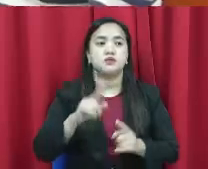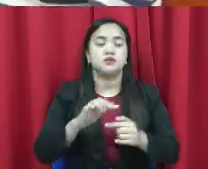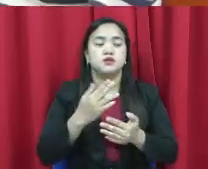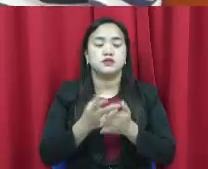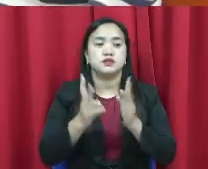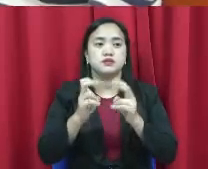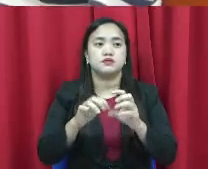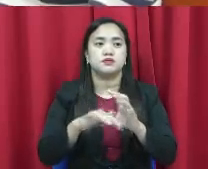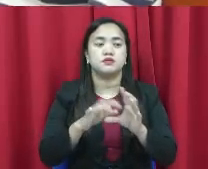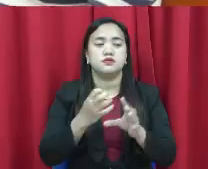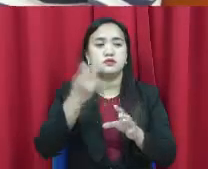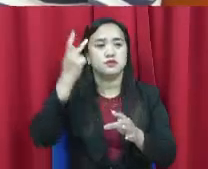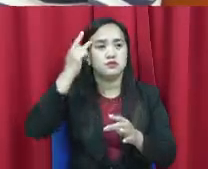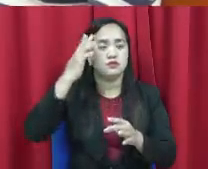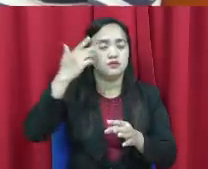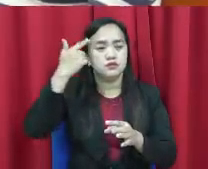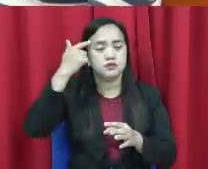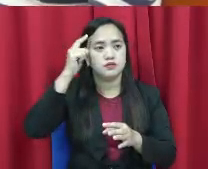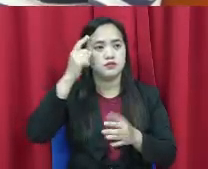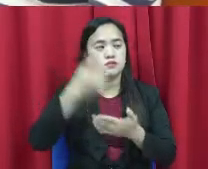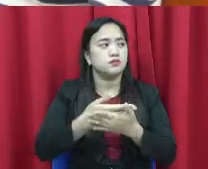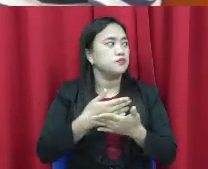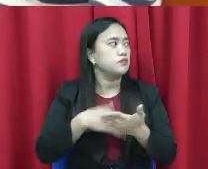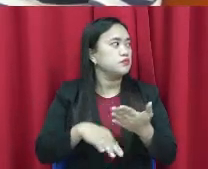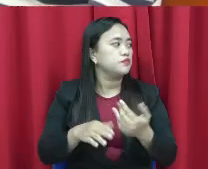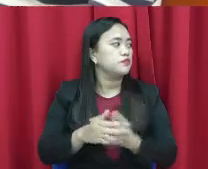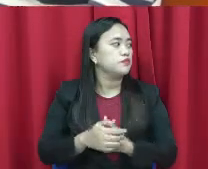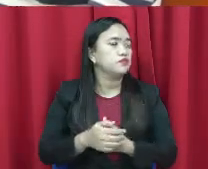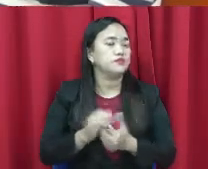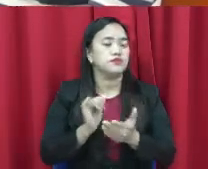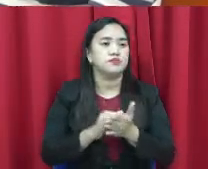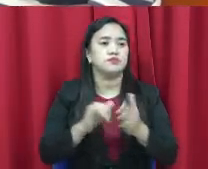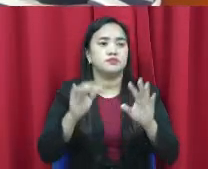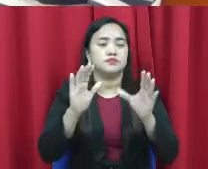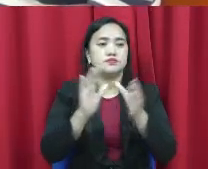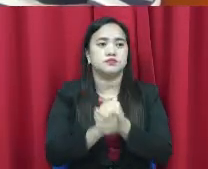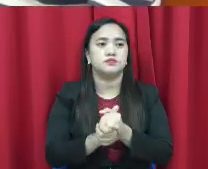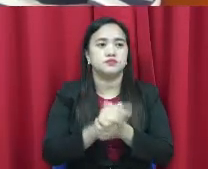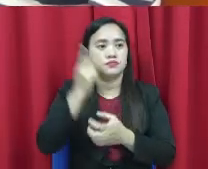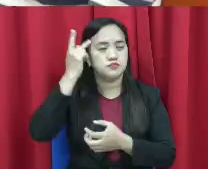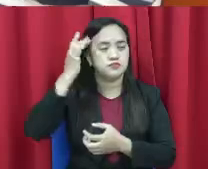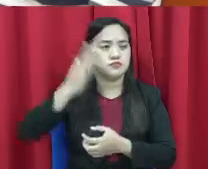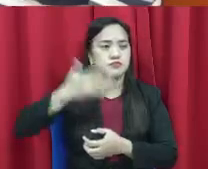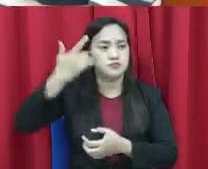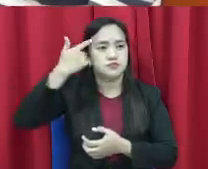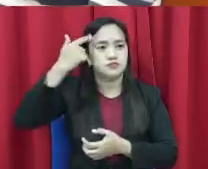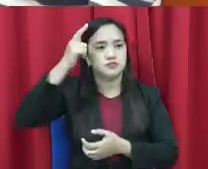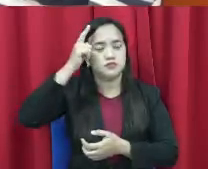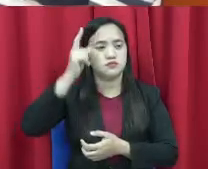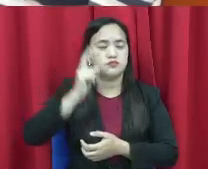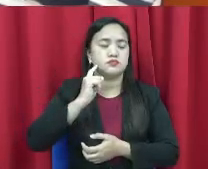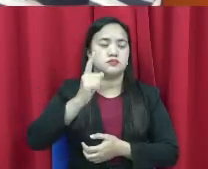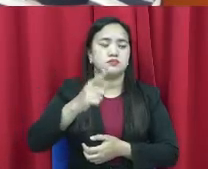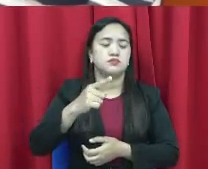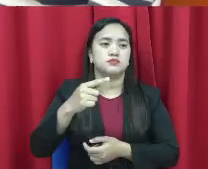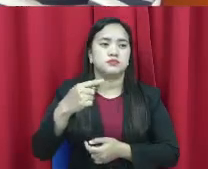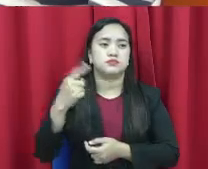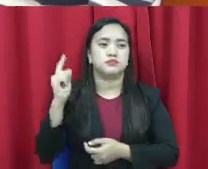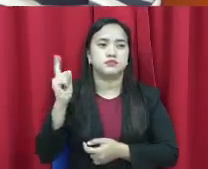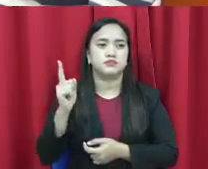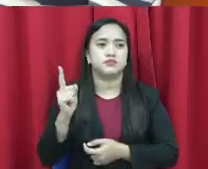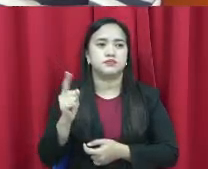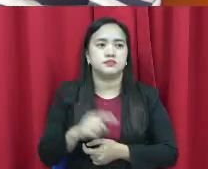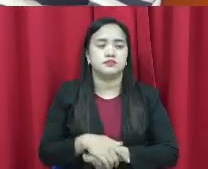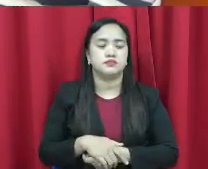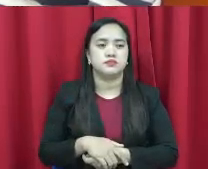na Pastor before before po ako kami ikasal is kinausap ako ni Pastor Hill ang sagot niya ang sabi niya po sa akin na sobrang